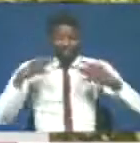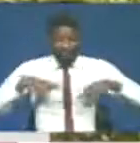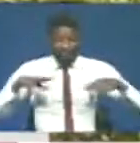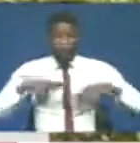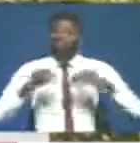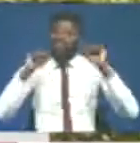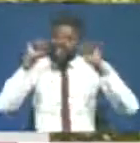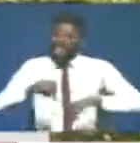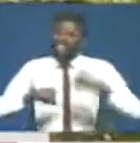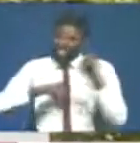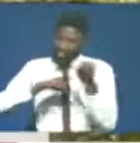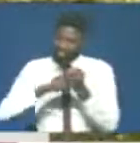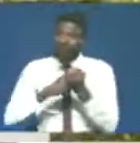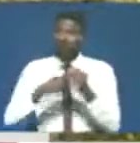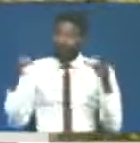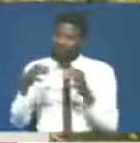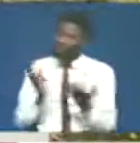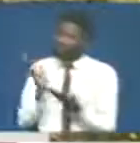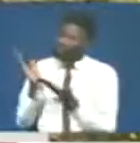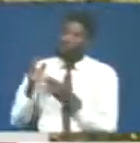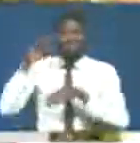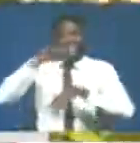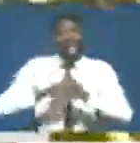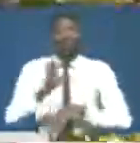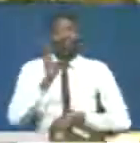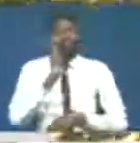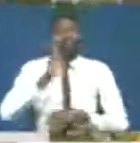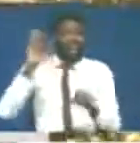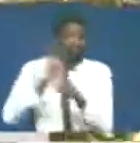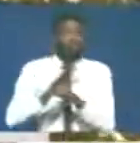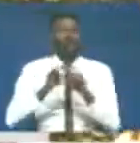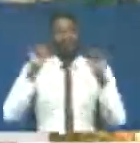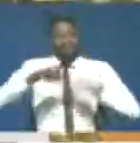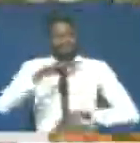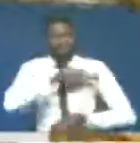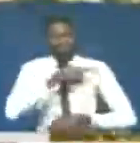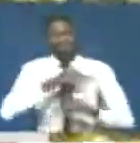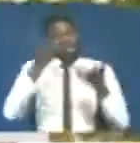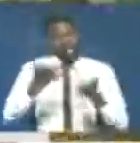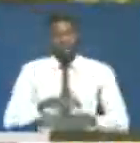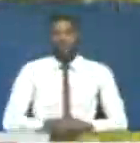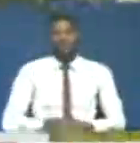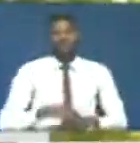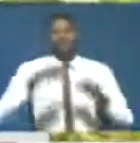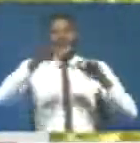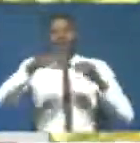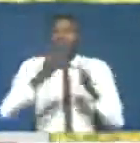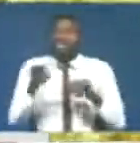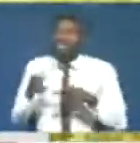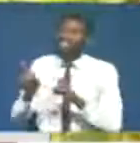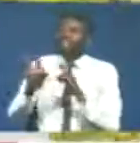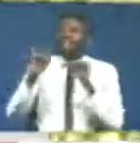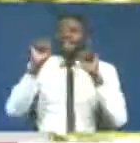mkono, wapate maji kwa wingi, hii shamba ina manufaa mazuri. Farmers may be forced to find other means to water their crops.